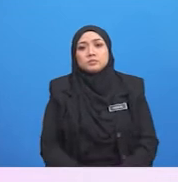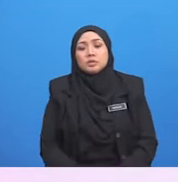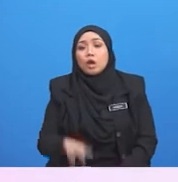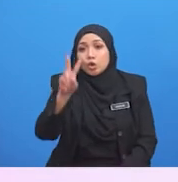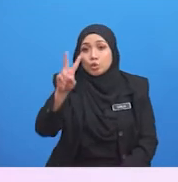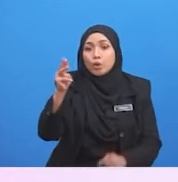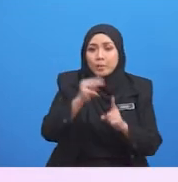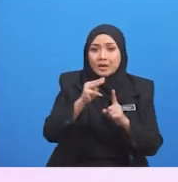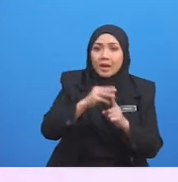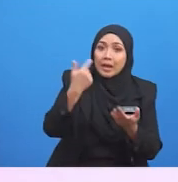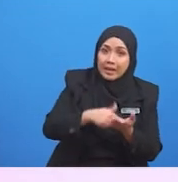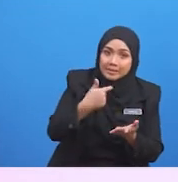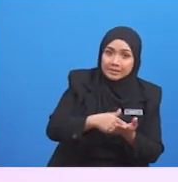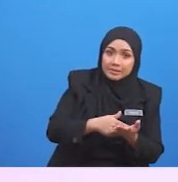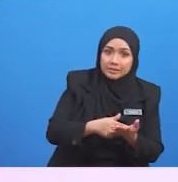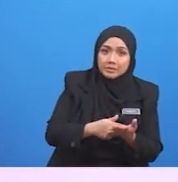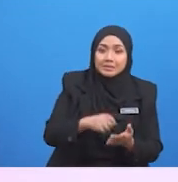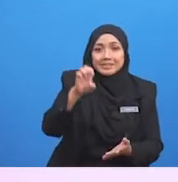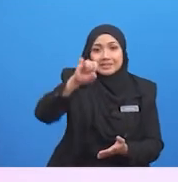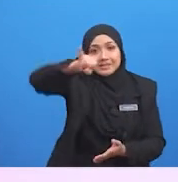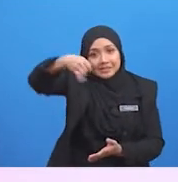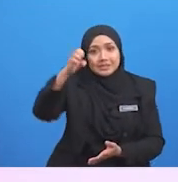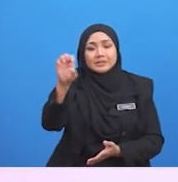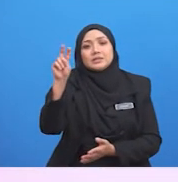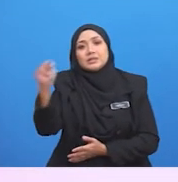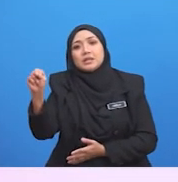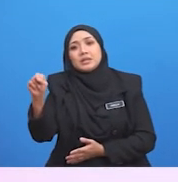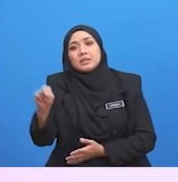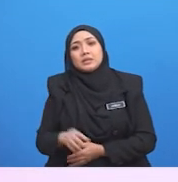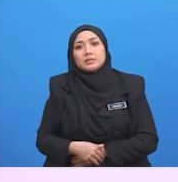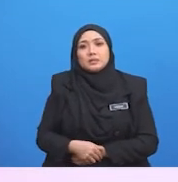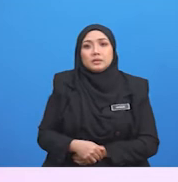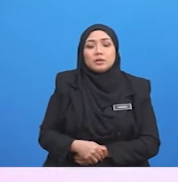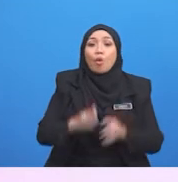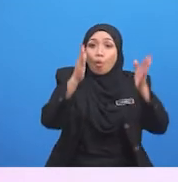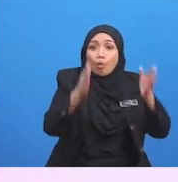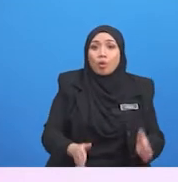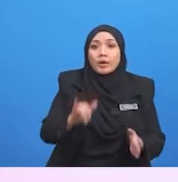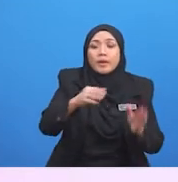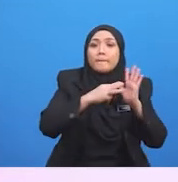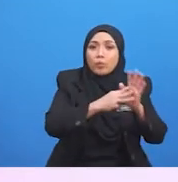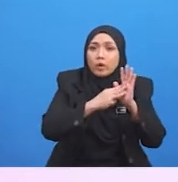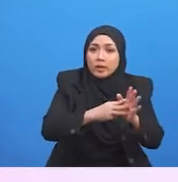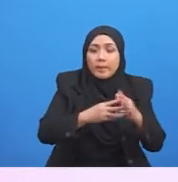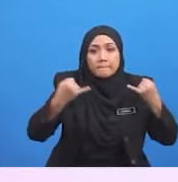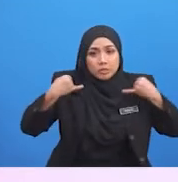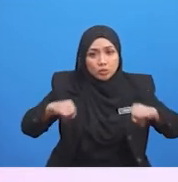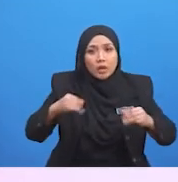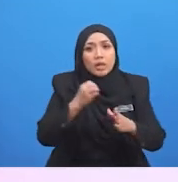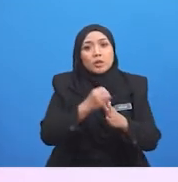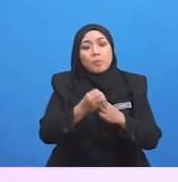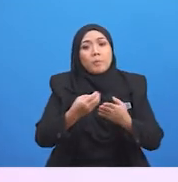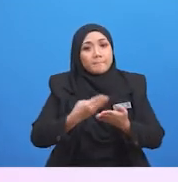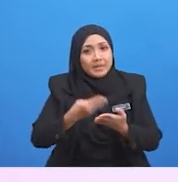lagi. Fakta yang kedua, ejen. Huraiannya, ejen ialah pihak yang mewakili penjual atau pembeli dalam